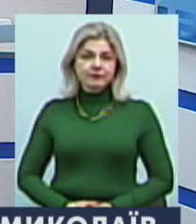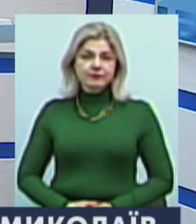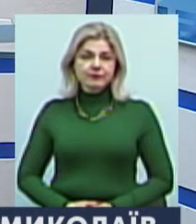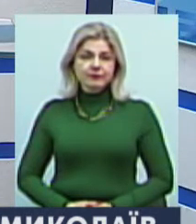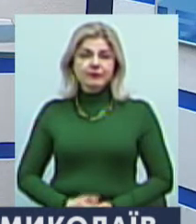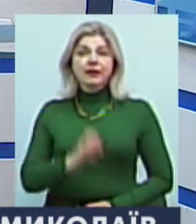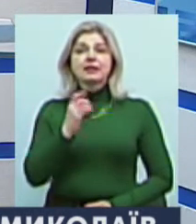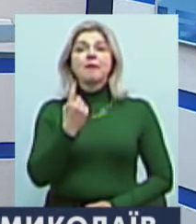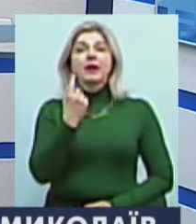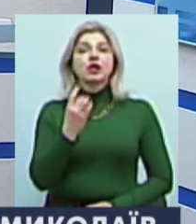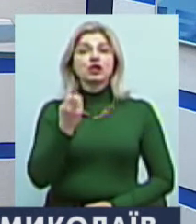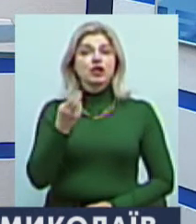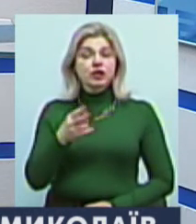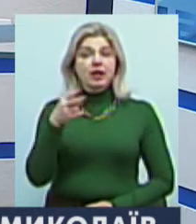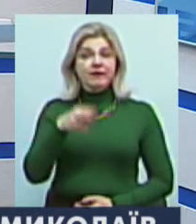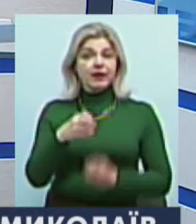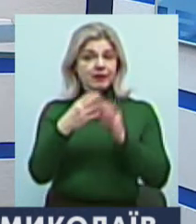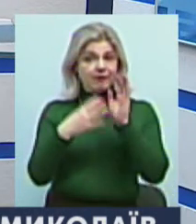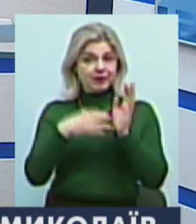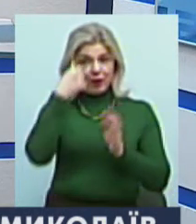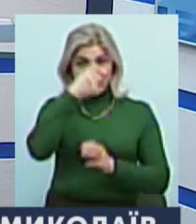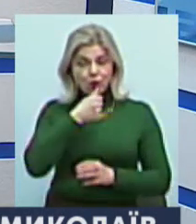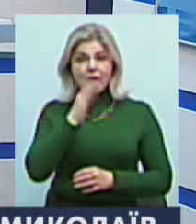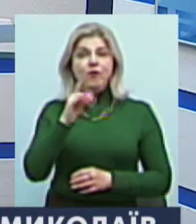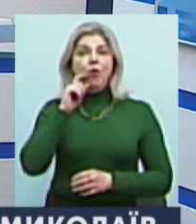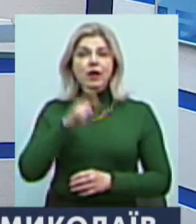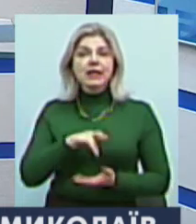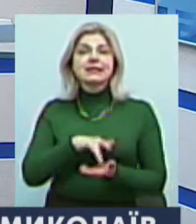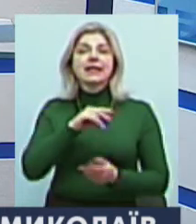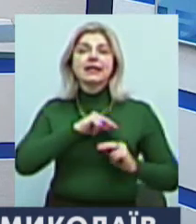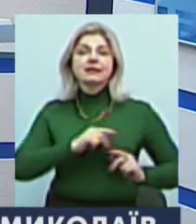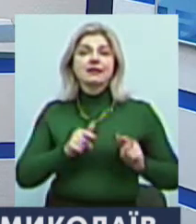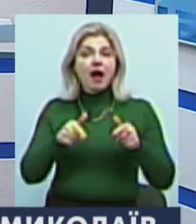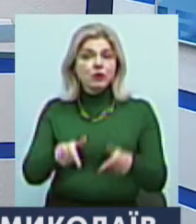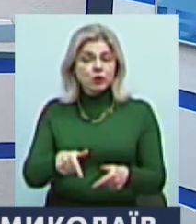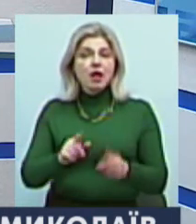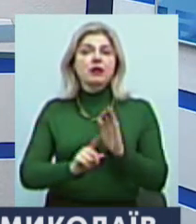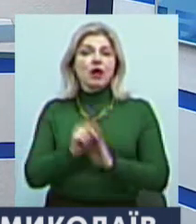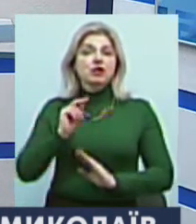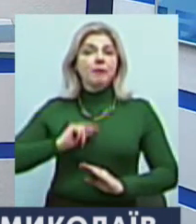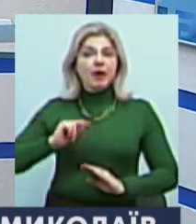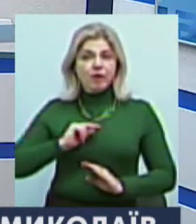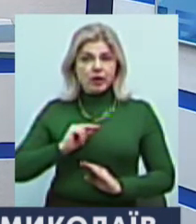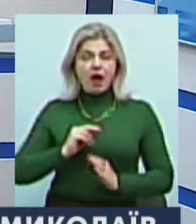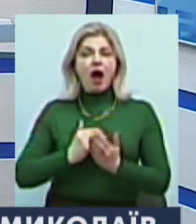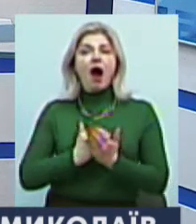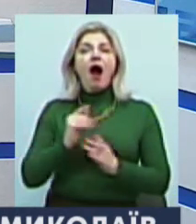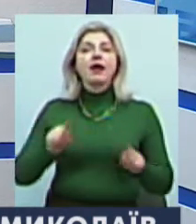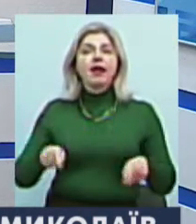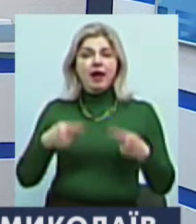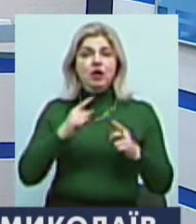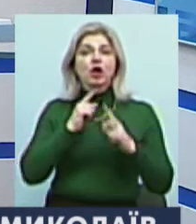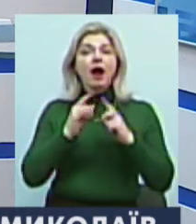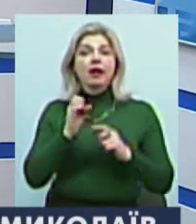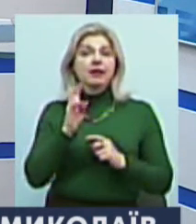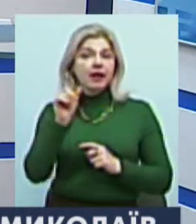І з 1 січня 2019 року в українських центрах зайнятості почали працювати кар'єрні радники. Що це